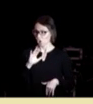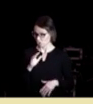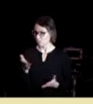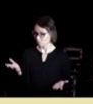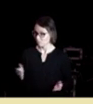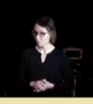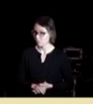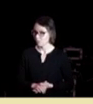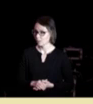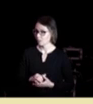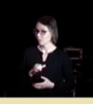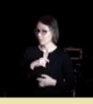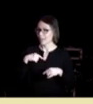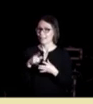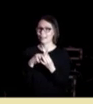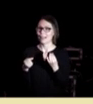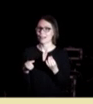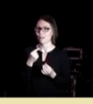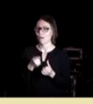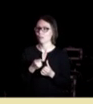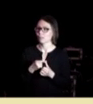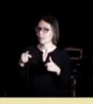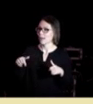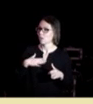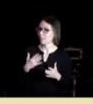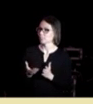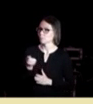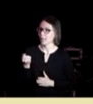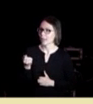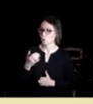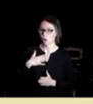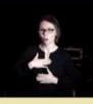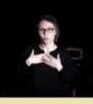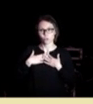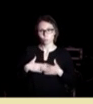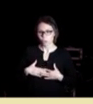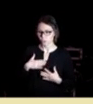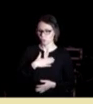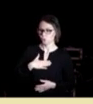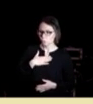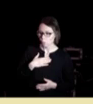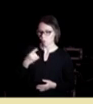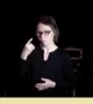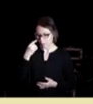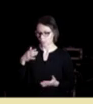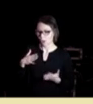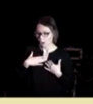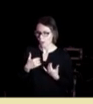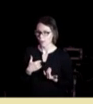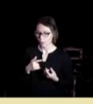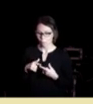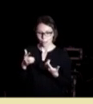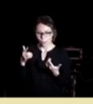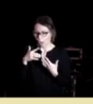folkens. Hvis vi teller her hvor mange av oss hadde akseptert å ha en somatisk sykdom, vite at den var der, men